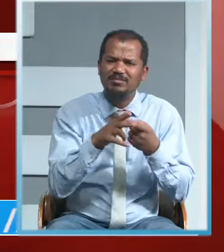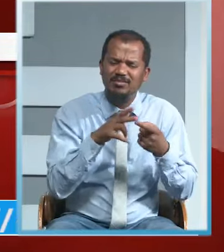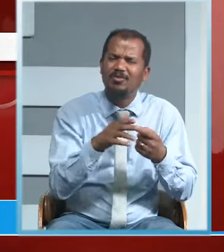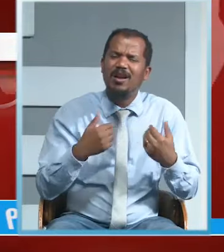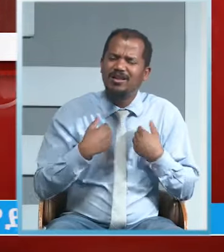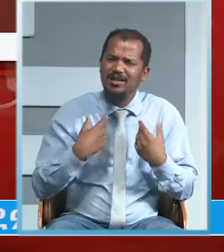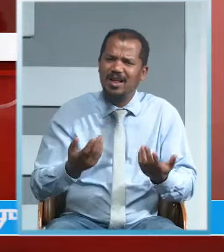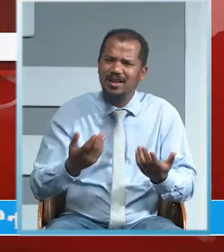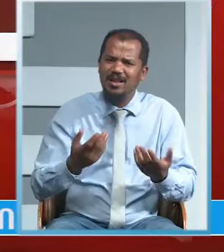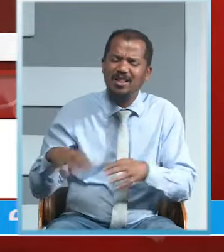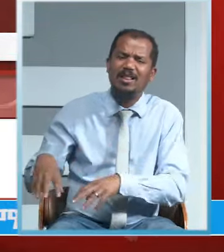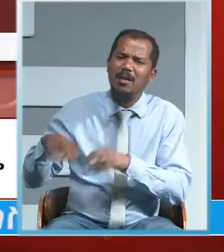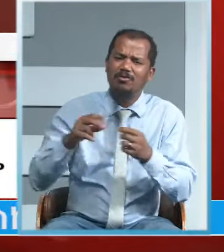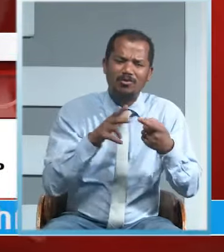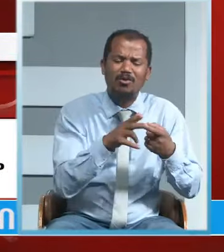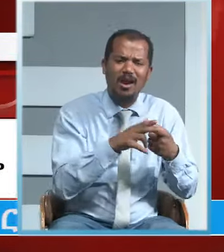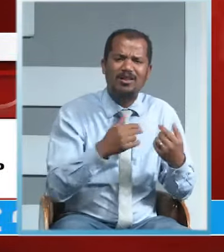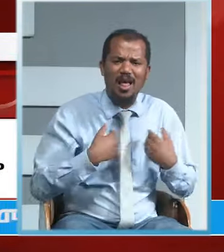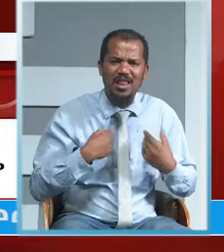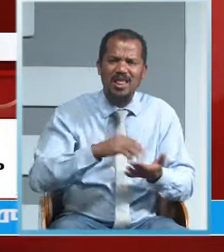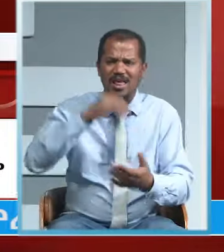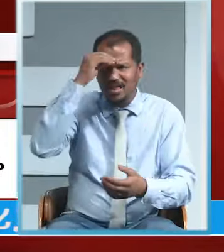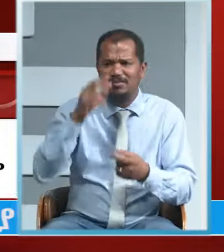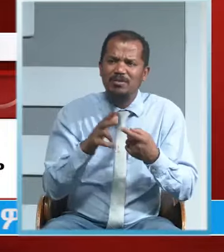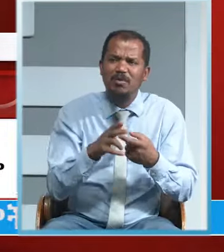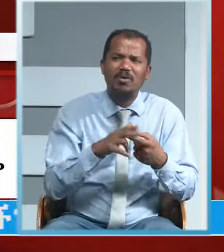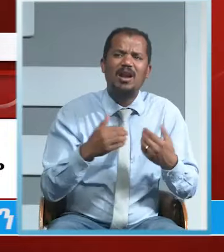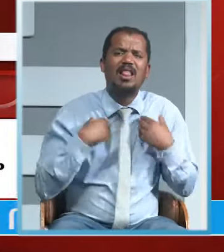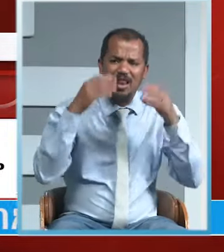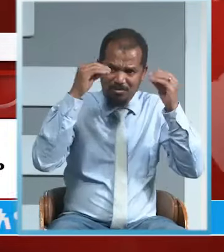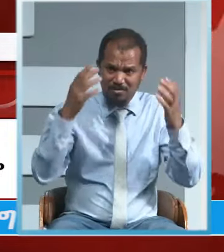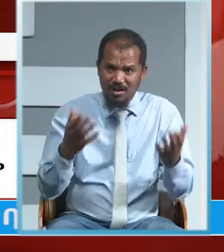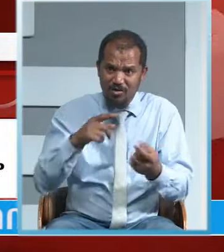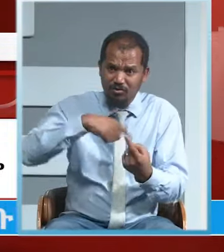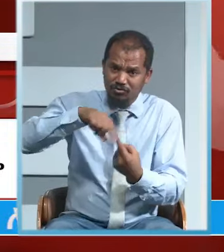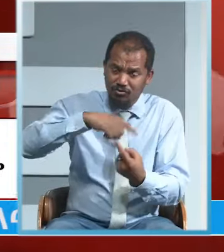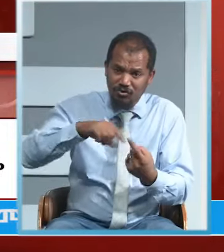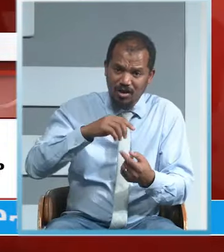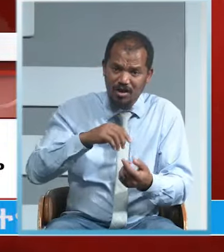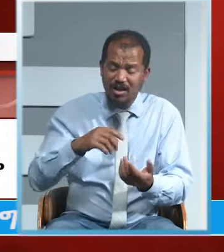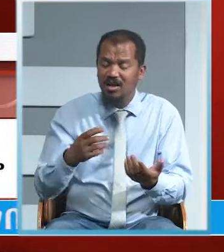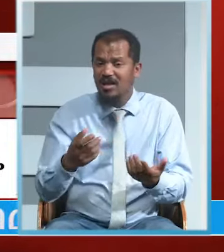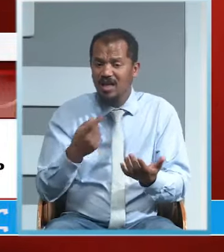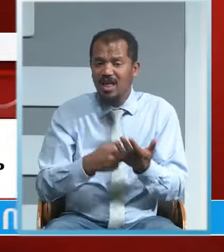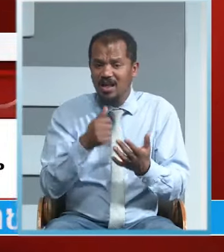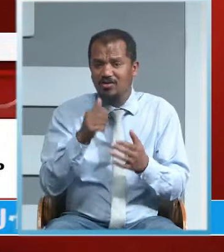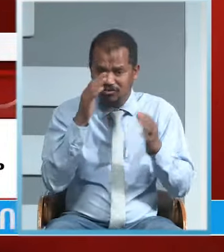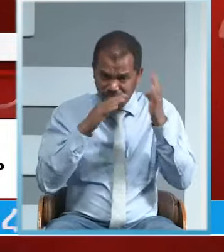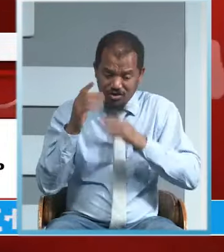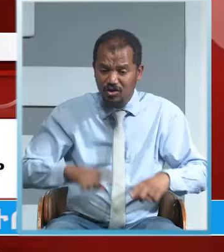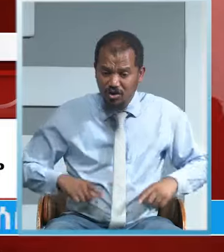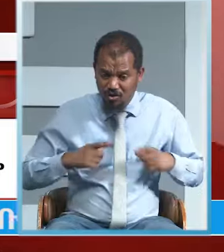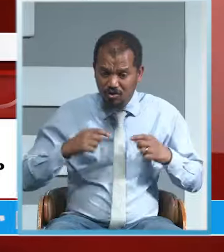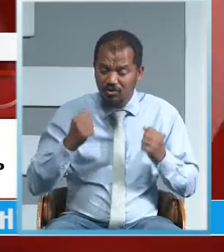እንዳለው የተማሪዎች መቆራረጥ አለ፣ የትምህርት መቆራረጥ አለ። በመምህራንም ዞሮ ዞሮ ከትምህርት ጥራቱ አኳያ የራሱ ችግር ሊኖረው ይችላል።